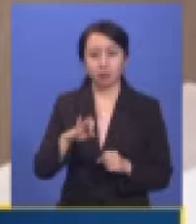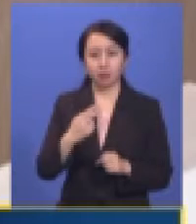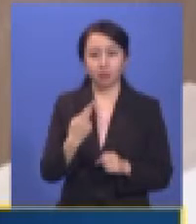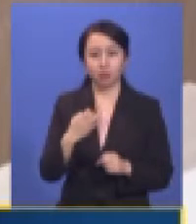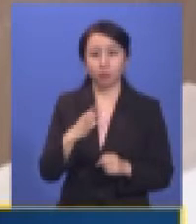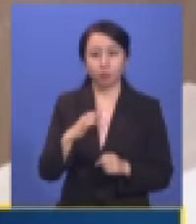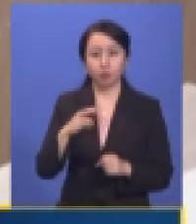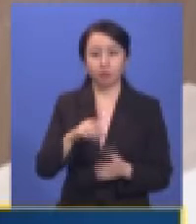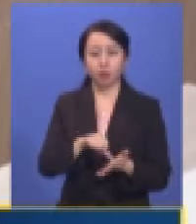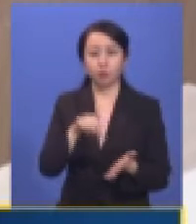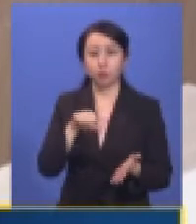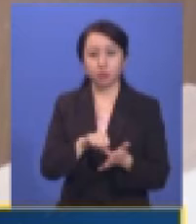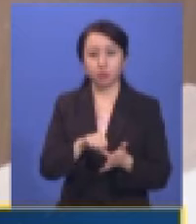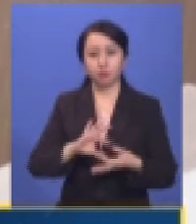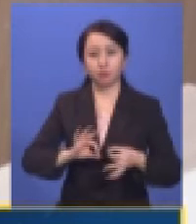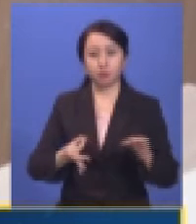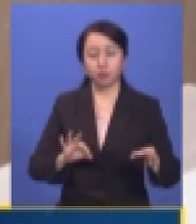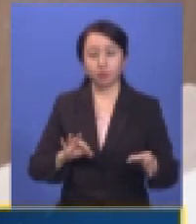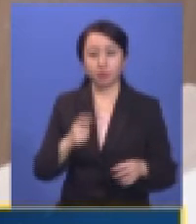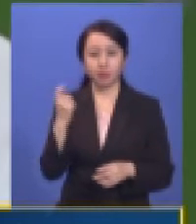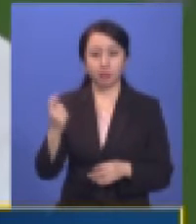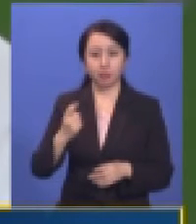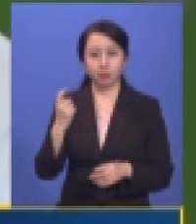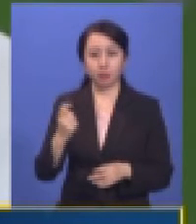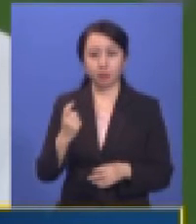Карлыгаш Бекбулатова принимает участие в олимпиаде по химии.